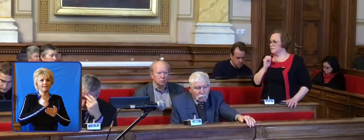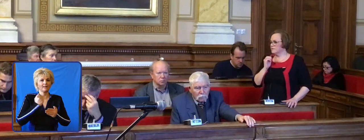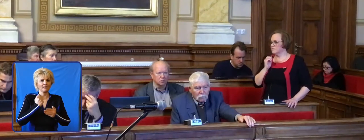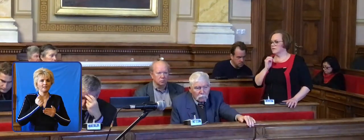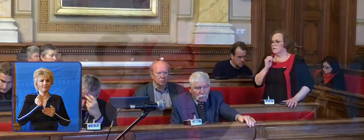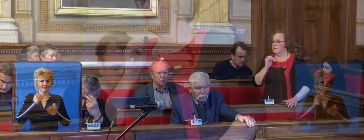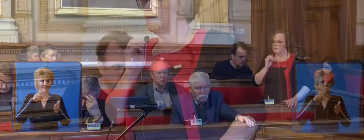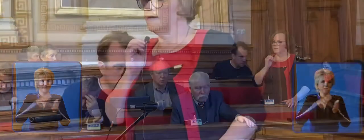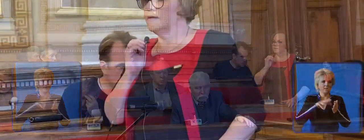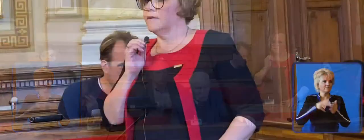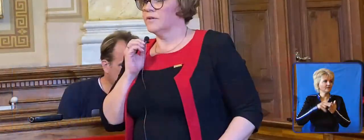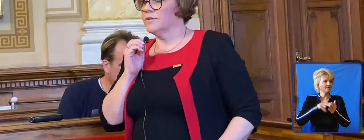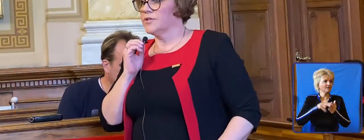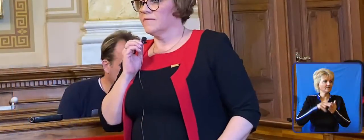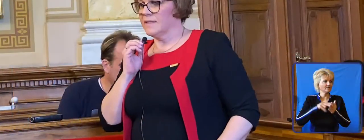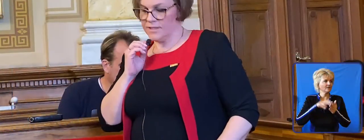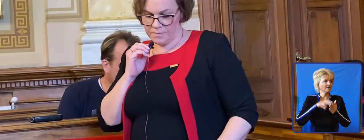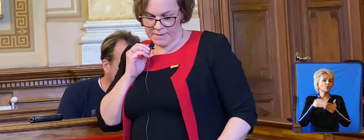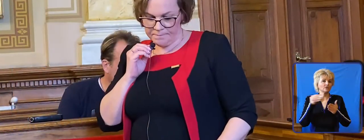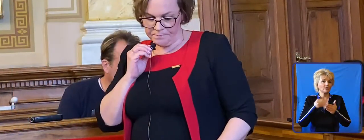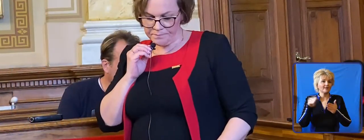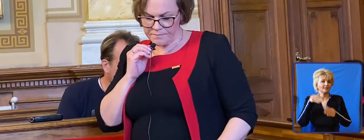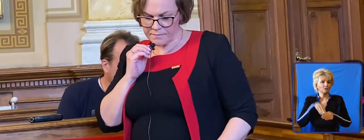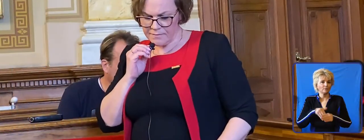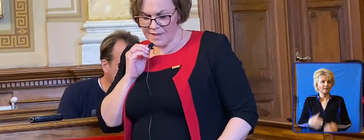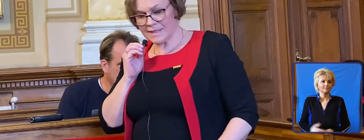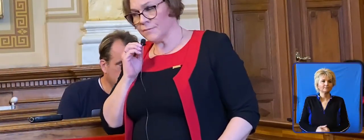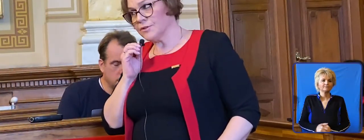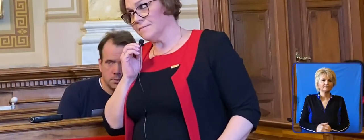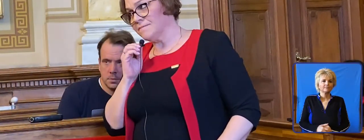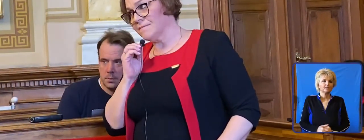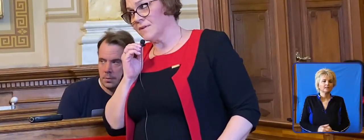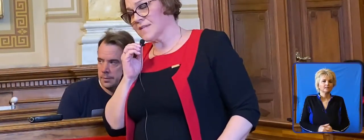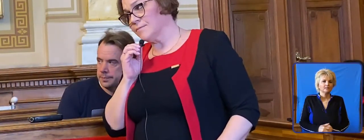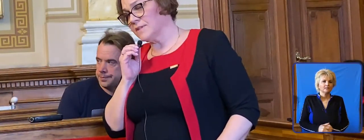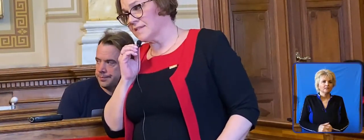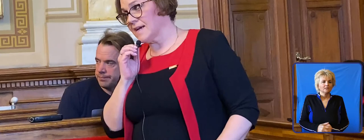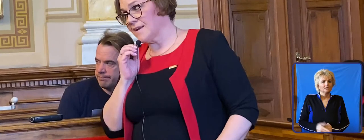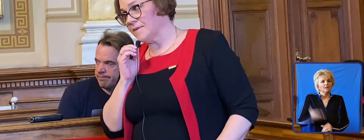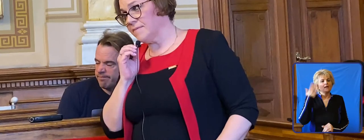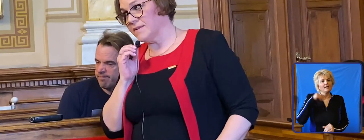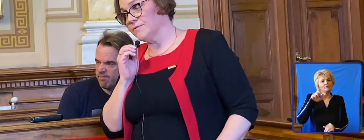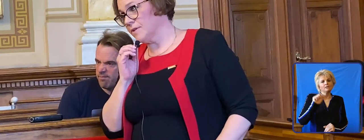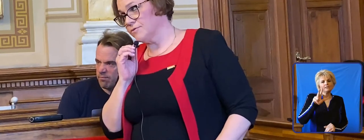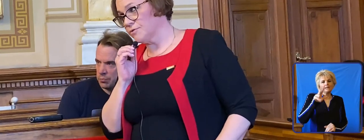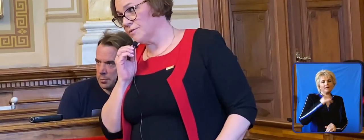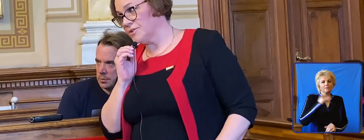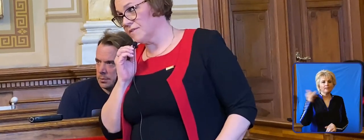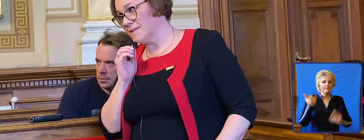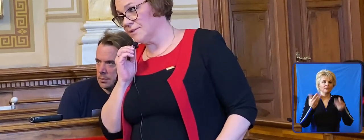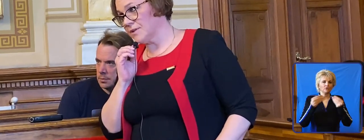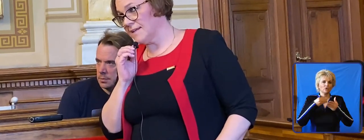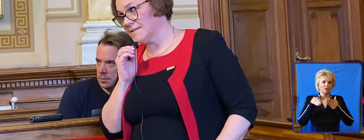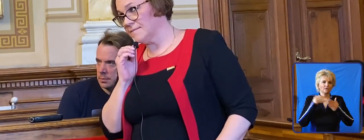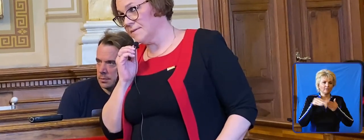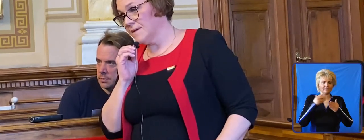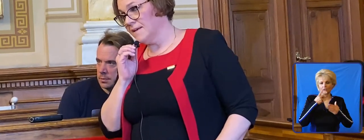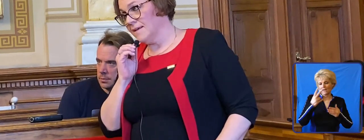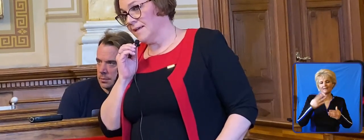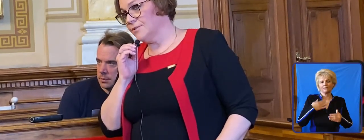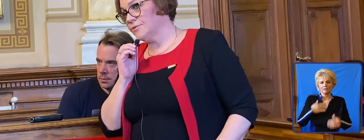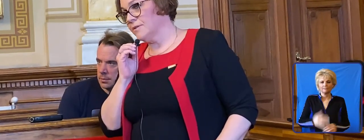is a költségvetésben. De mondom, az elmúlt 13 évben nagyon-nagyon sok költségvetést